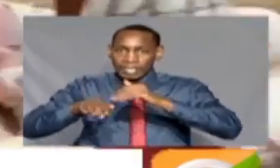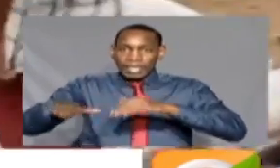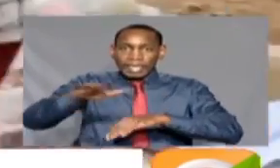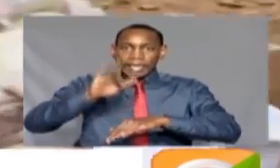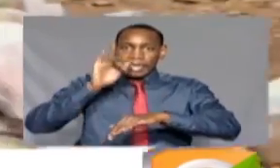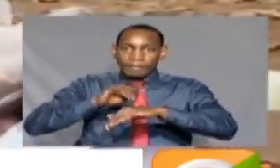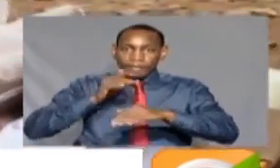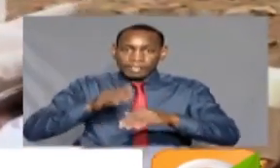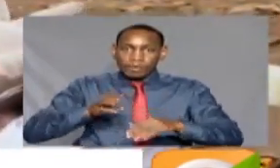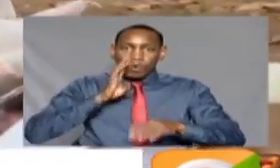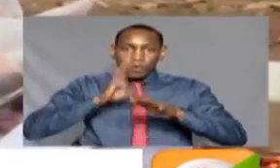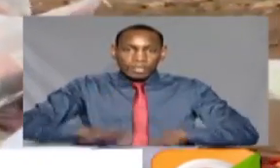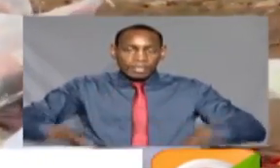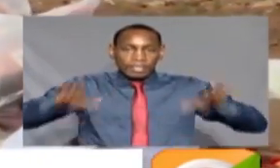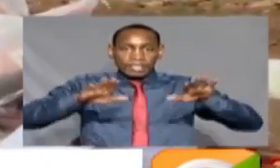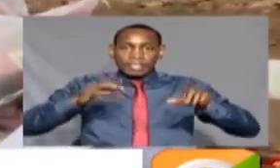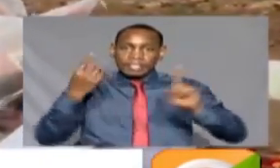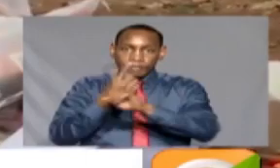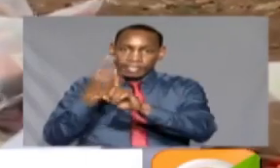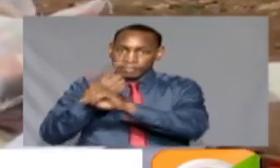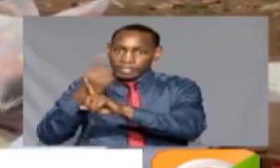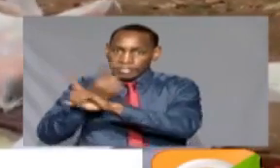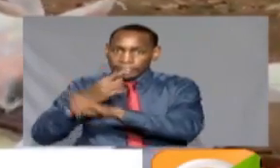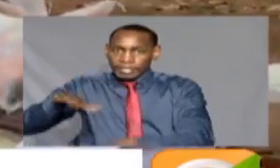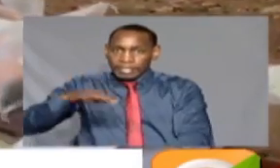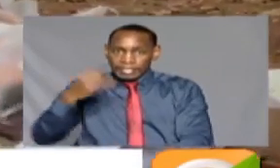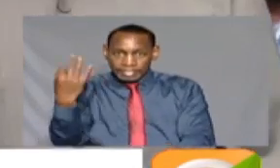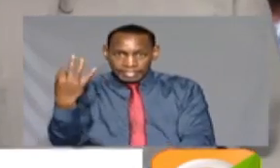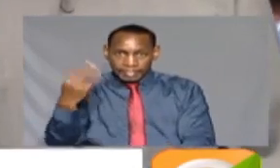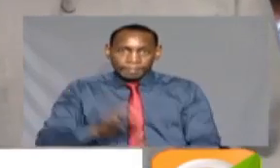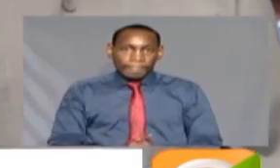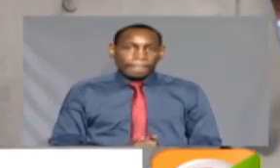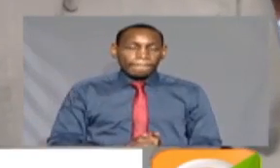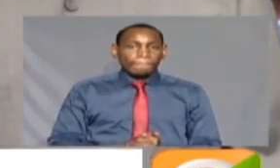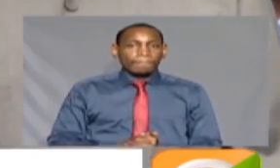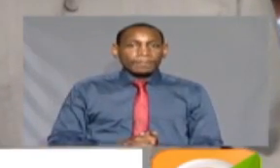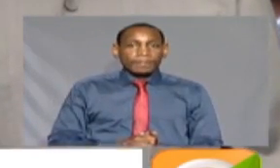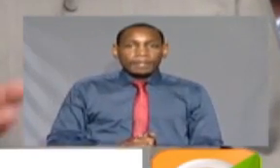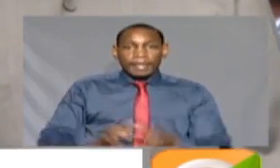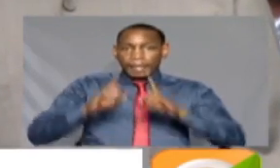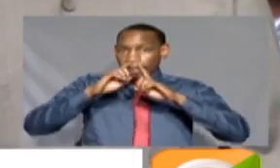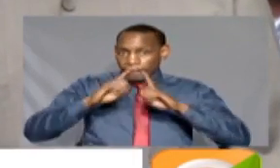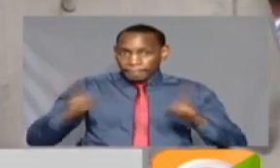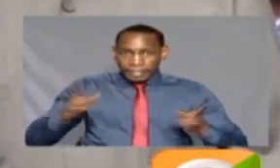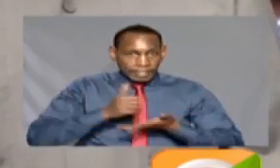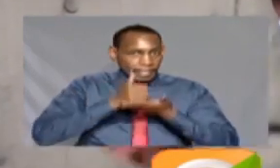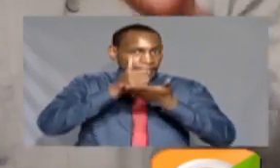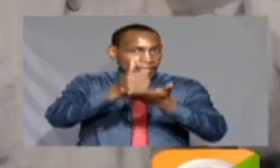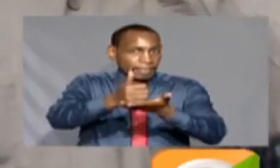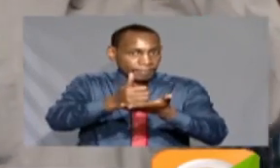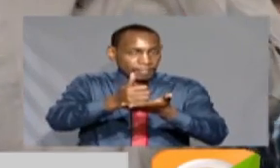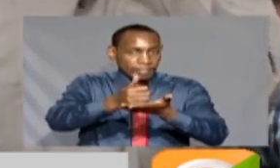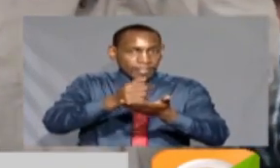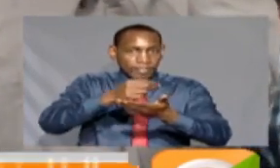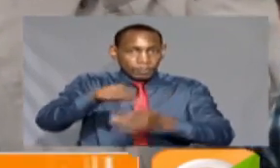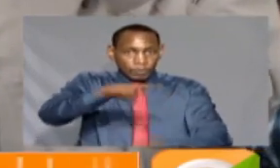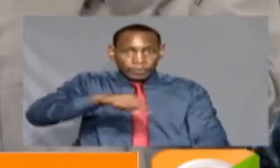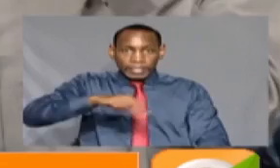na mafuriko kama vile Buna, Gurar na Korondile. Lakini kusaidia kama serikali